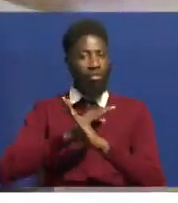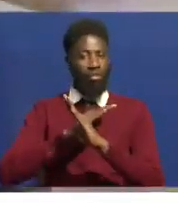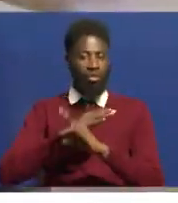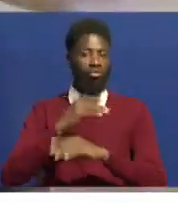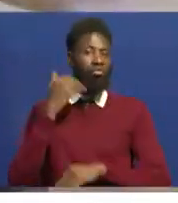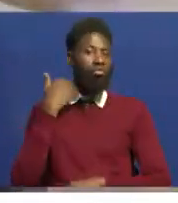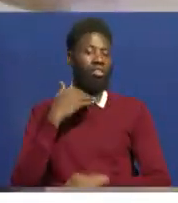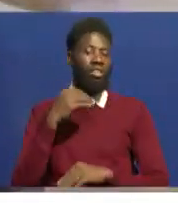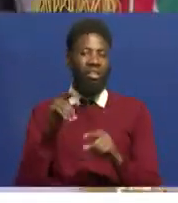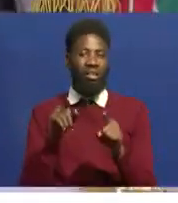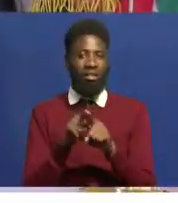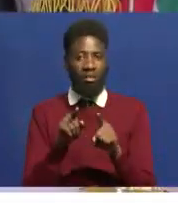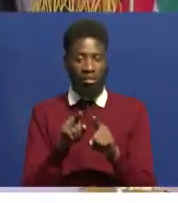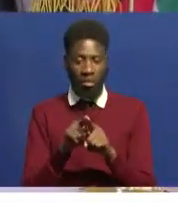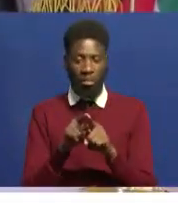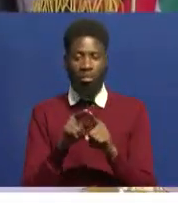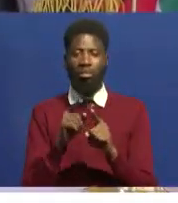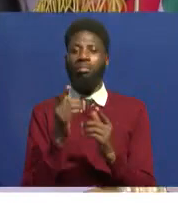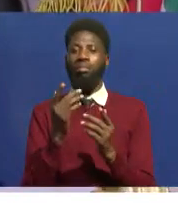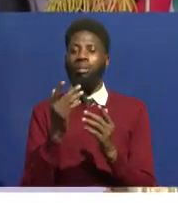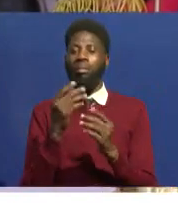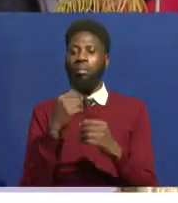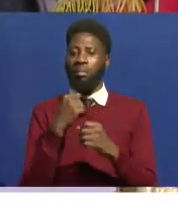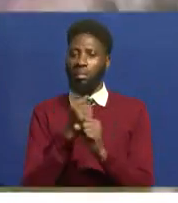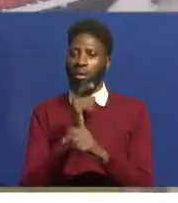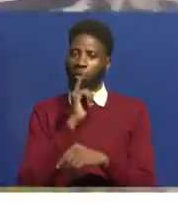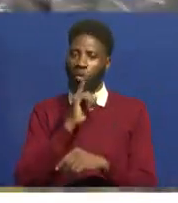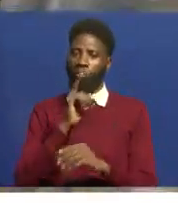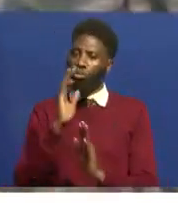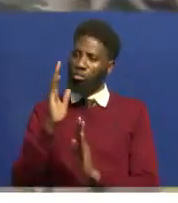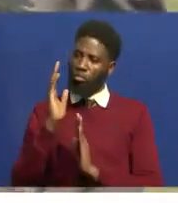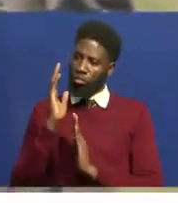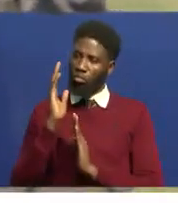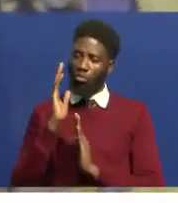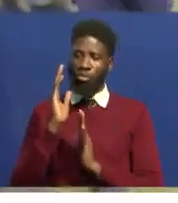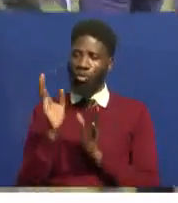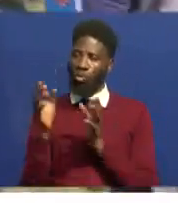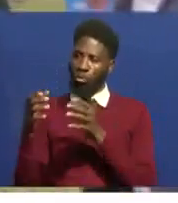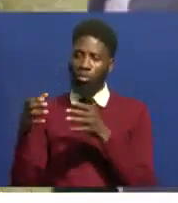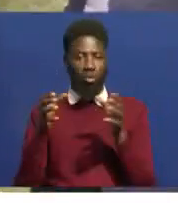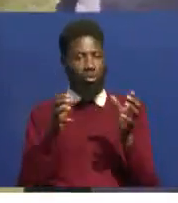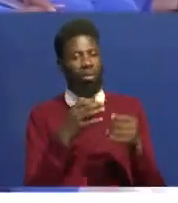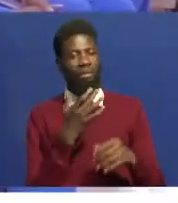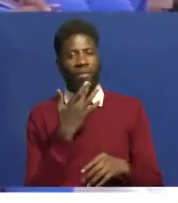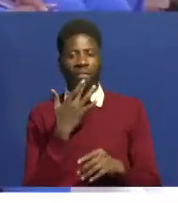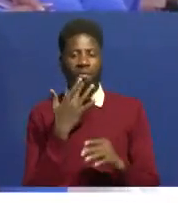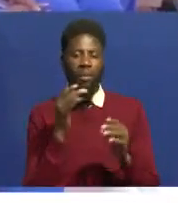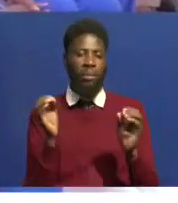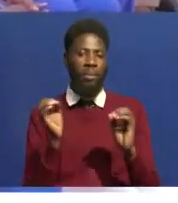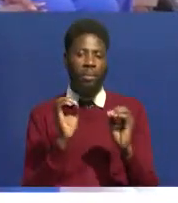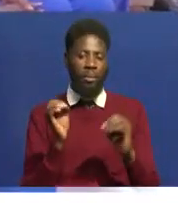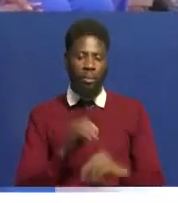bila kuegemea mrengo wote wa kisiasa au mapendeleo au baadhi ya matabaka ya watu.